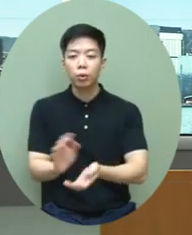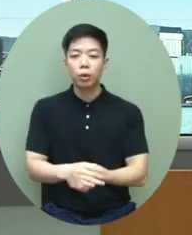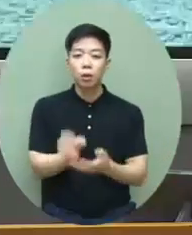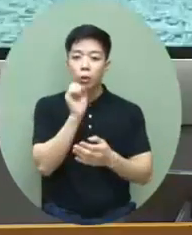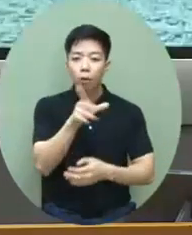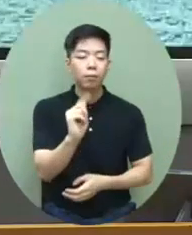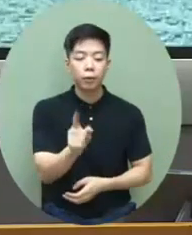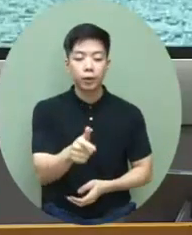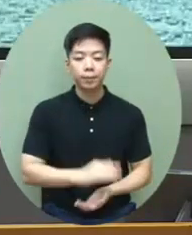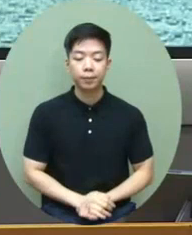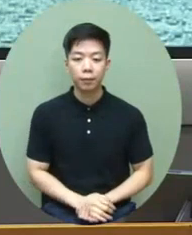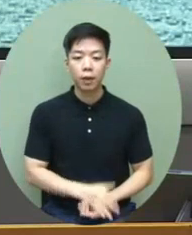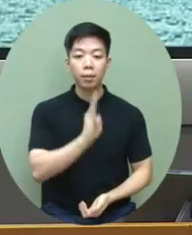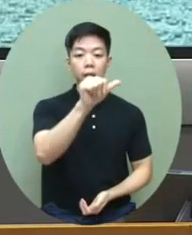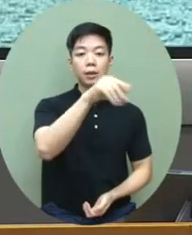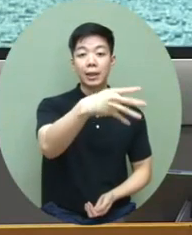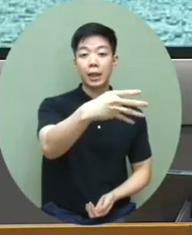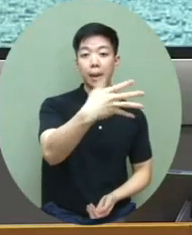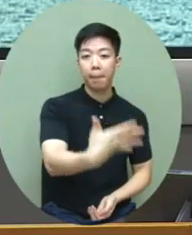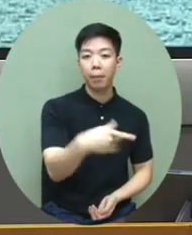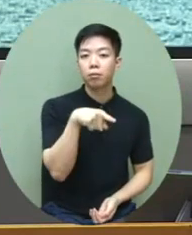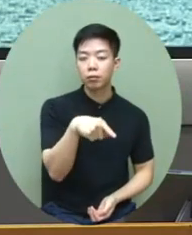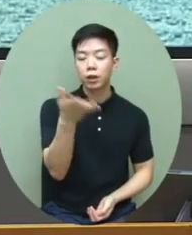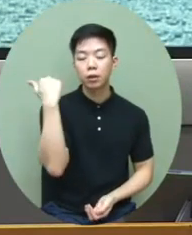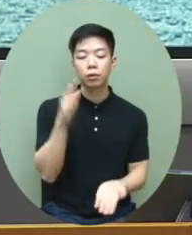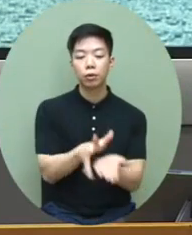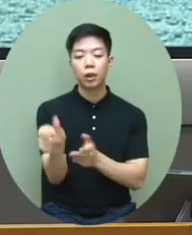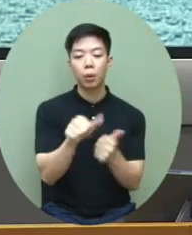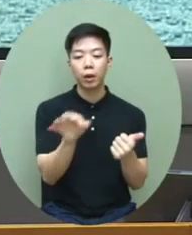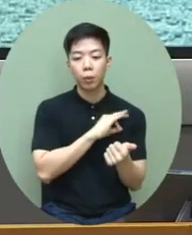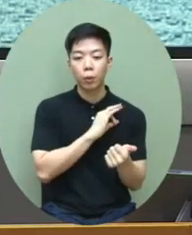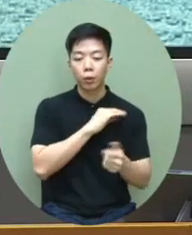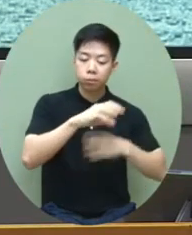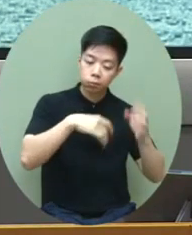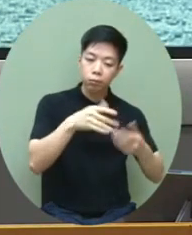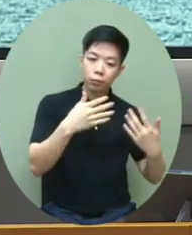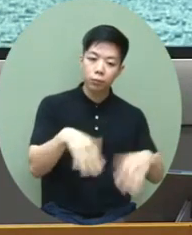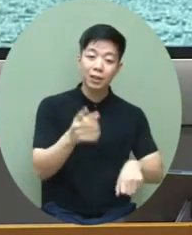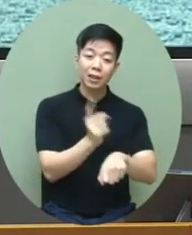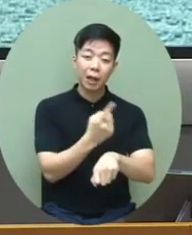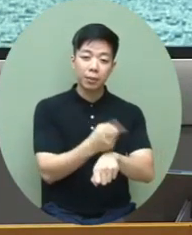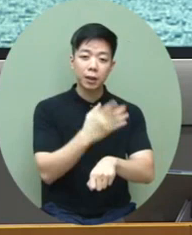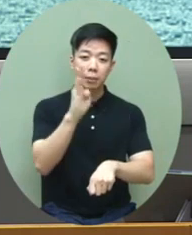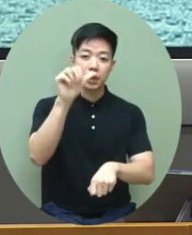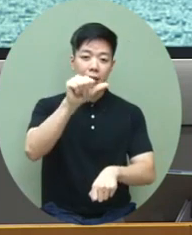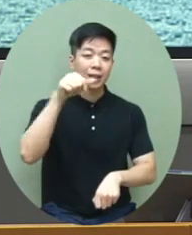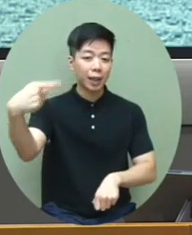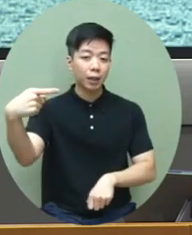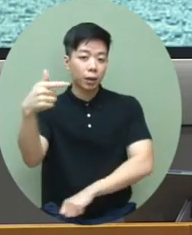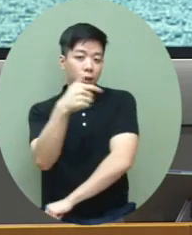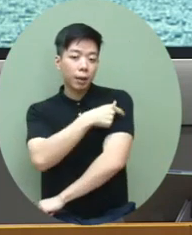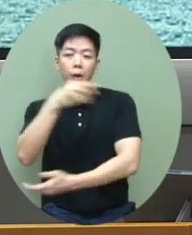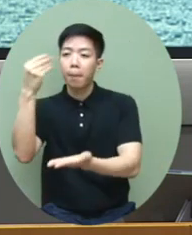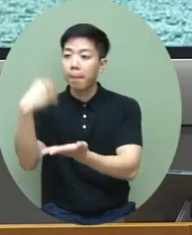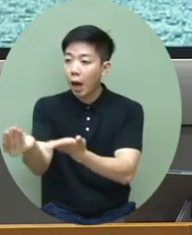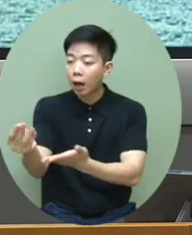我哋之前嘅專家委員會都有傾過，咁暫時就冇建議要購買 BA 點一個疫苗